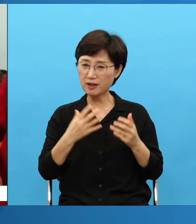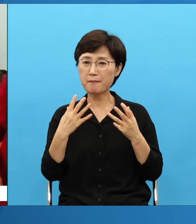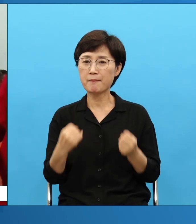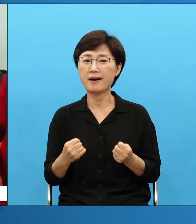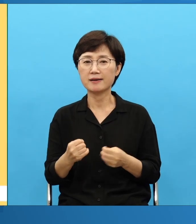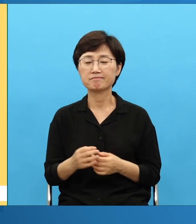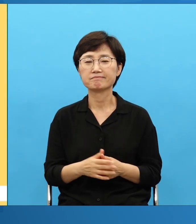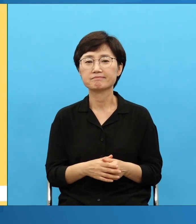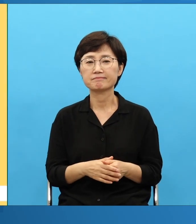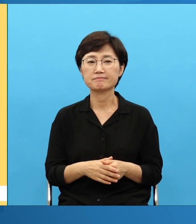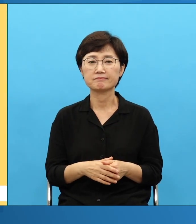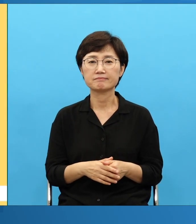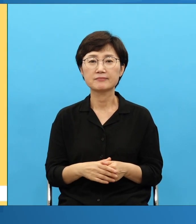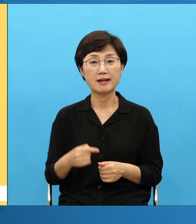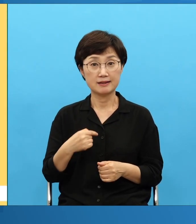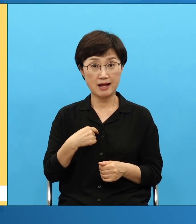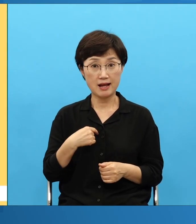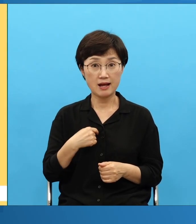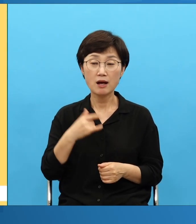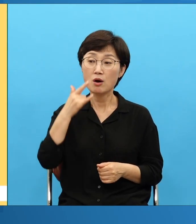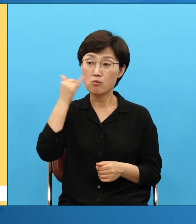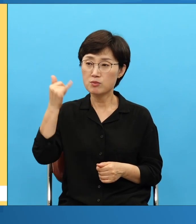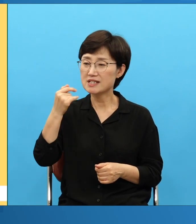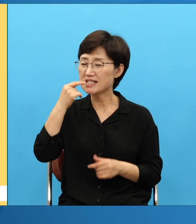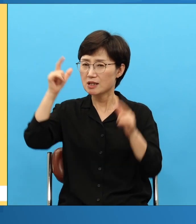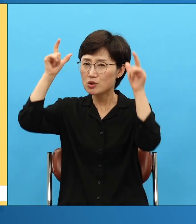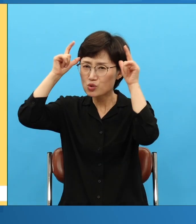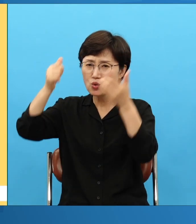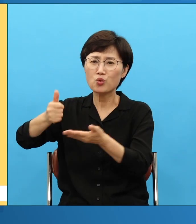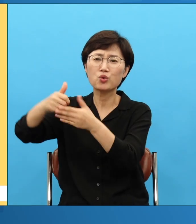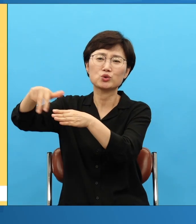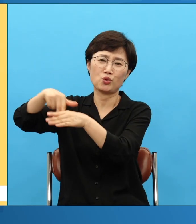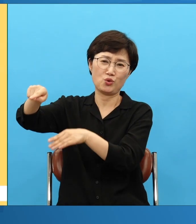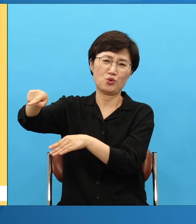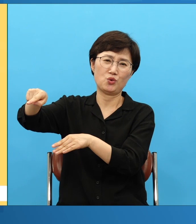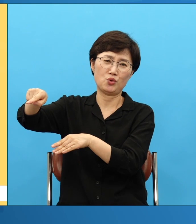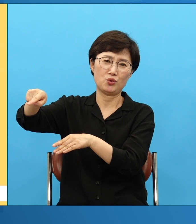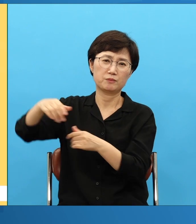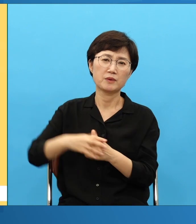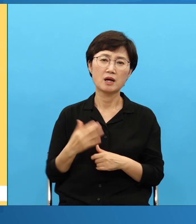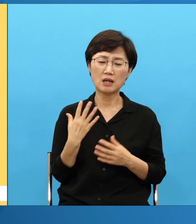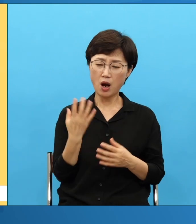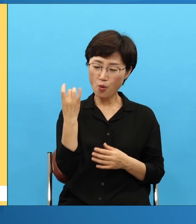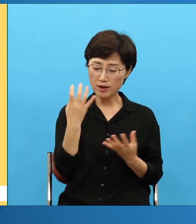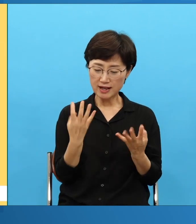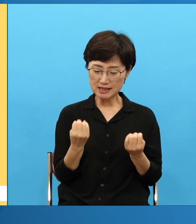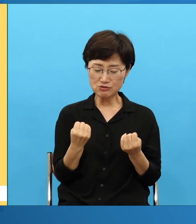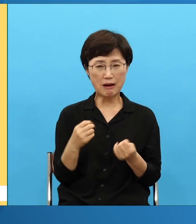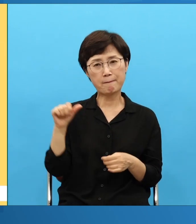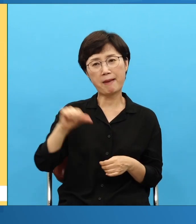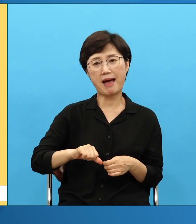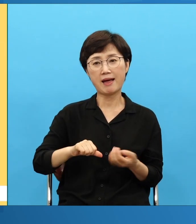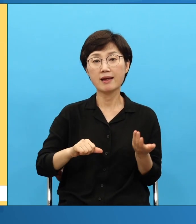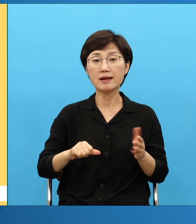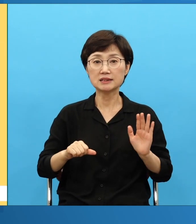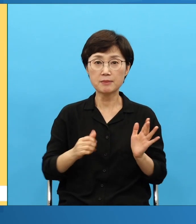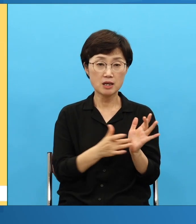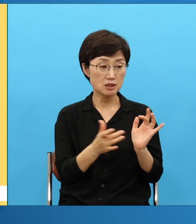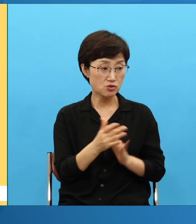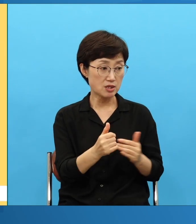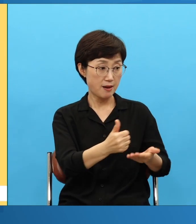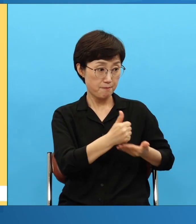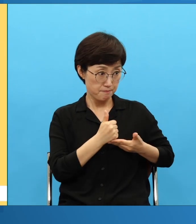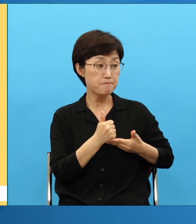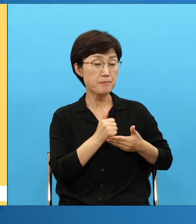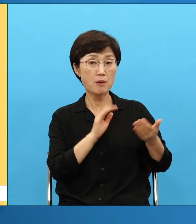있어. 나도 부모님이 힌두교야. 나는 원래 산수를 잘 못했어. 그런데 예수님을